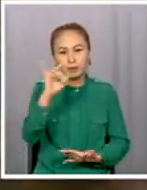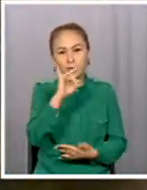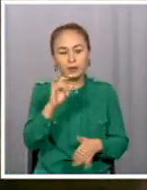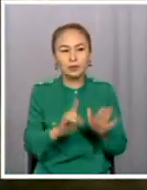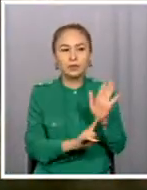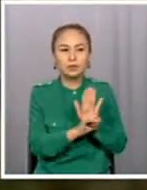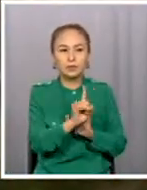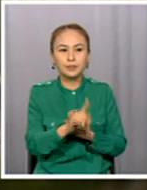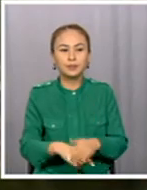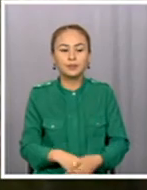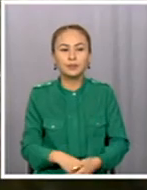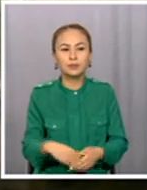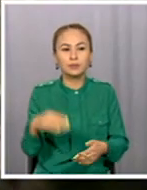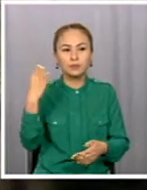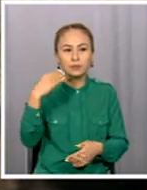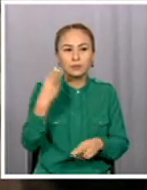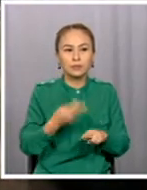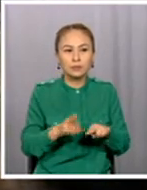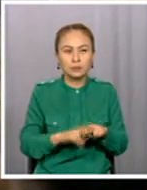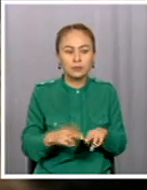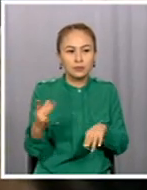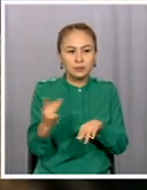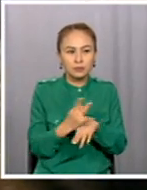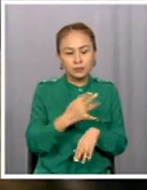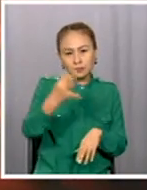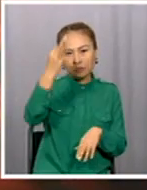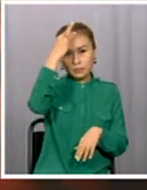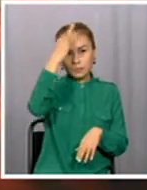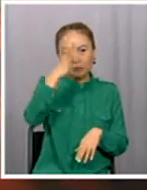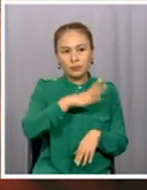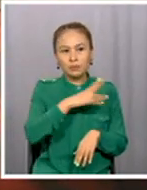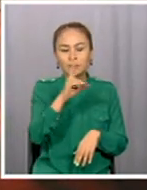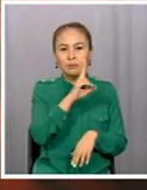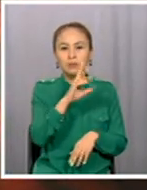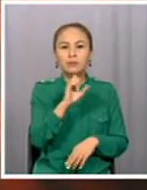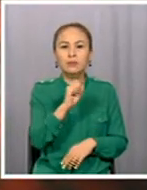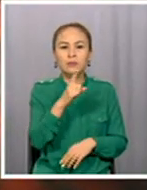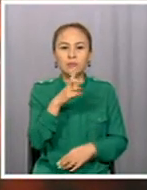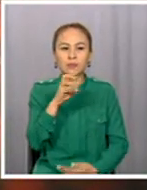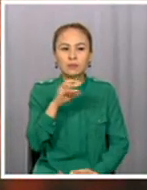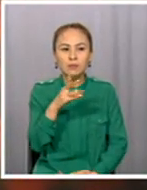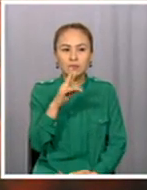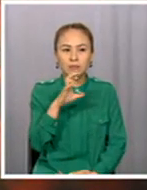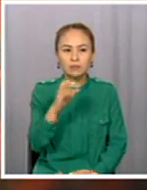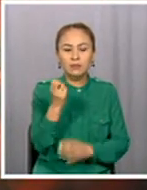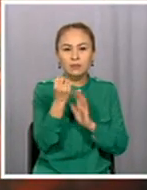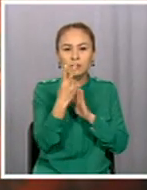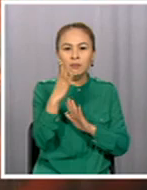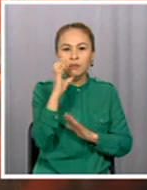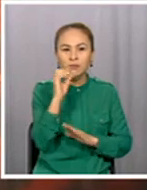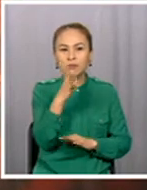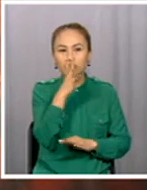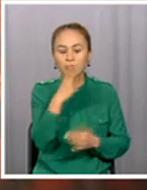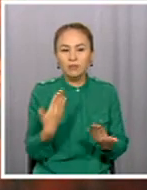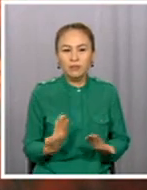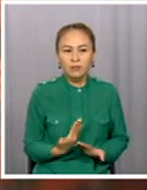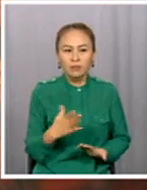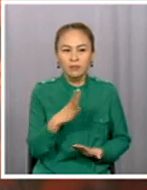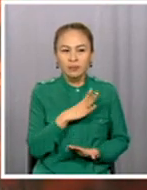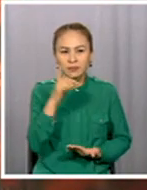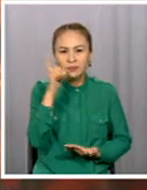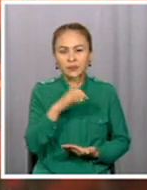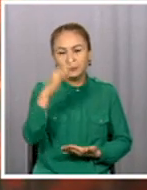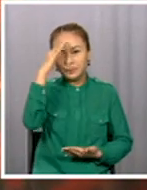танылады. Түркістан дегенде ең алдымен еске түсетіні Қожа Ахмет Яссауи. 12-ші ғасырда өмір сүрген ойшыл,